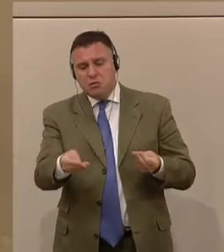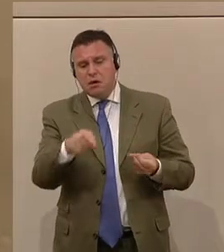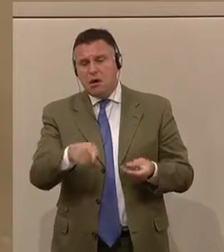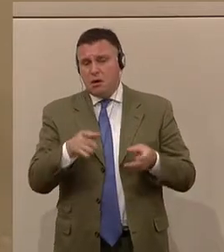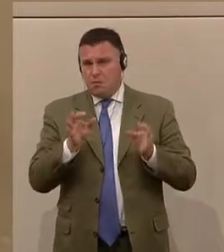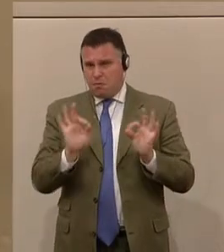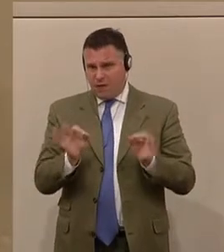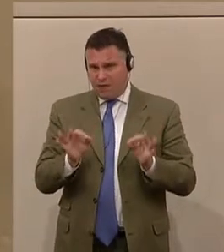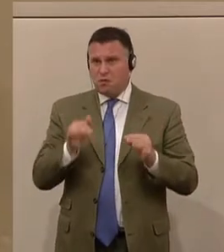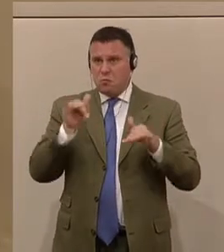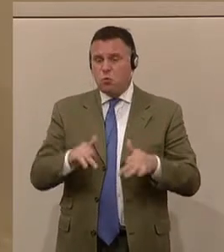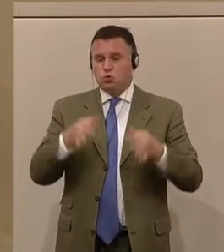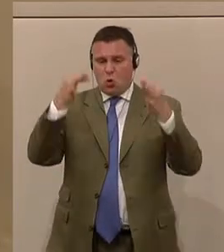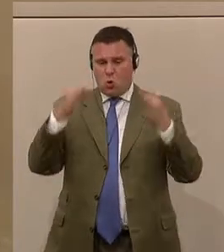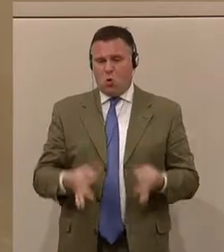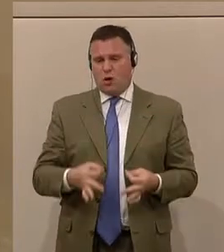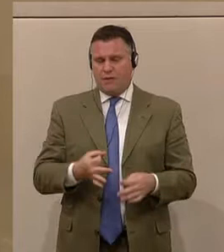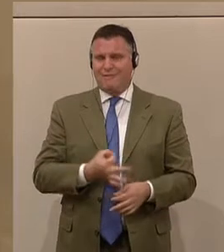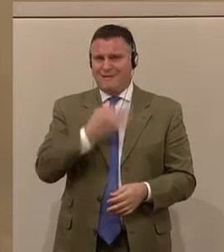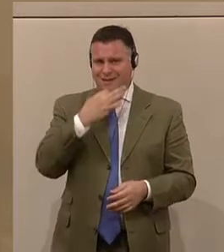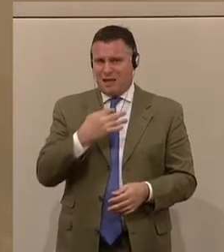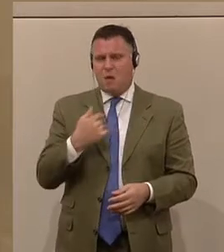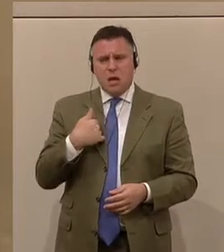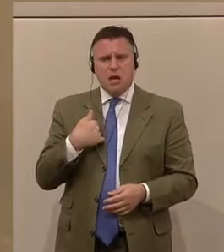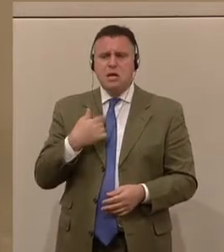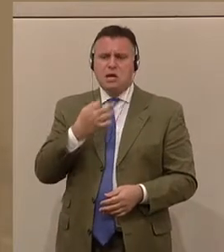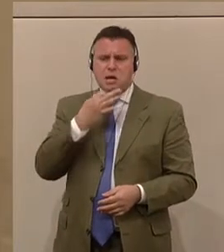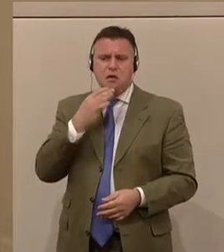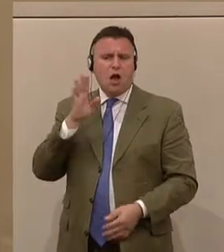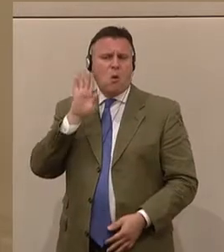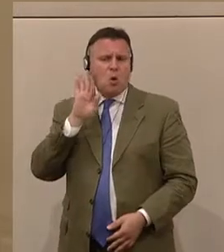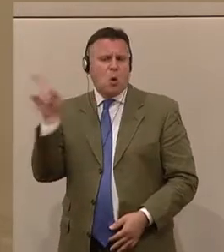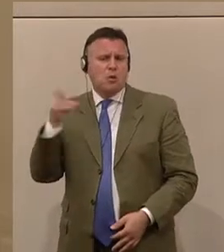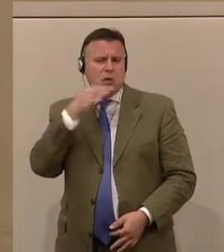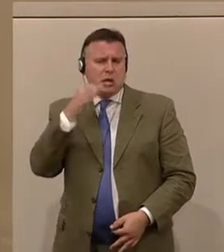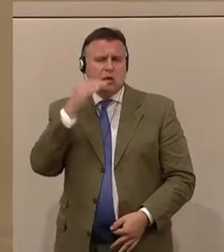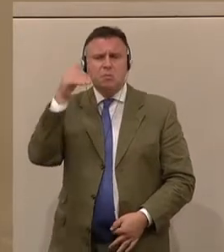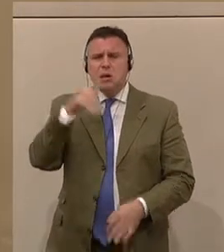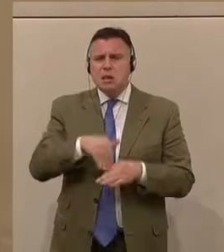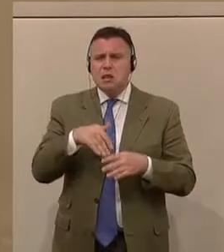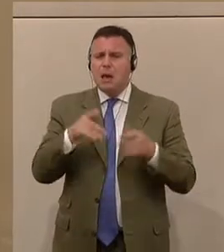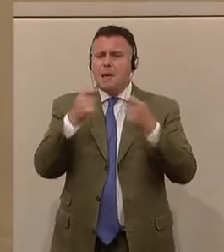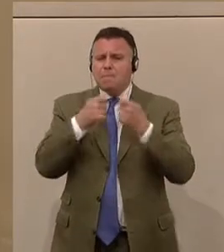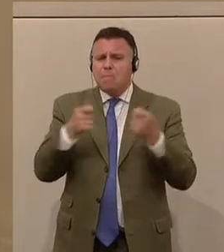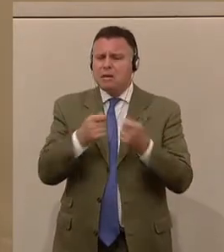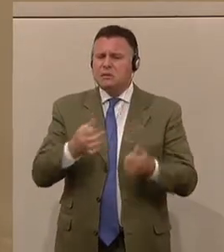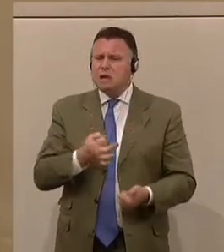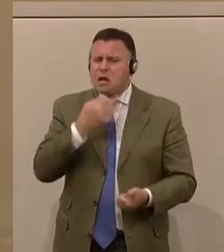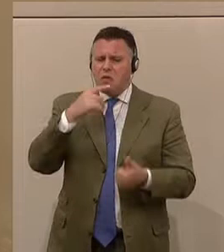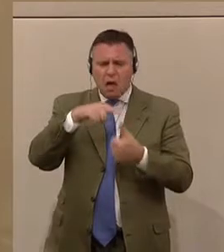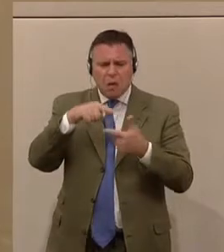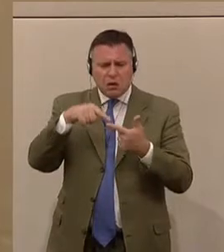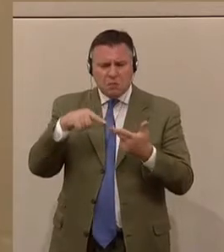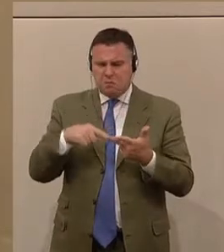auch Konkretes vorlegen müssen. Ich habe Ihnen jetzt sehr genau zugehört, aber Konkretes und konkrete Maßnahmen habe ich da nicht